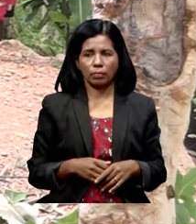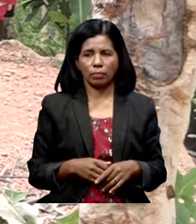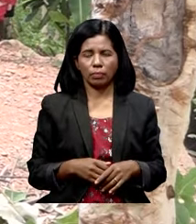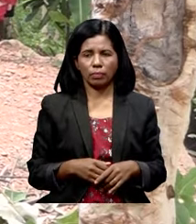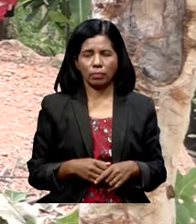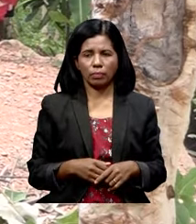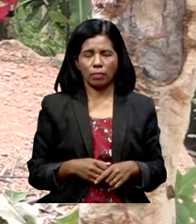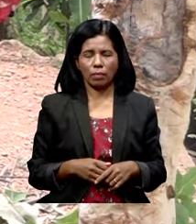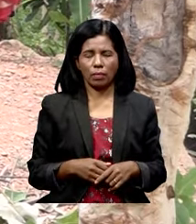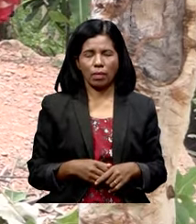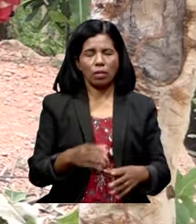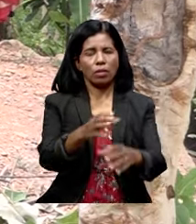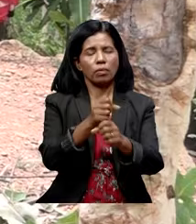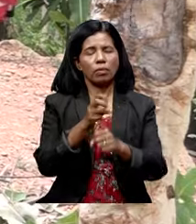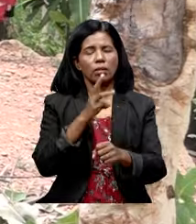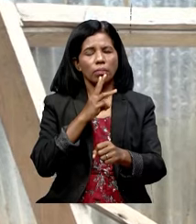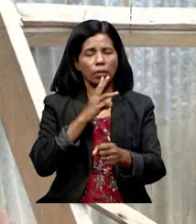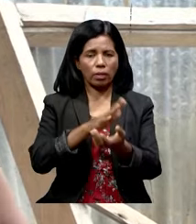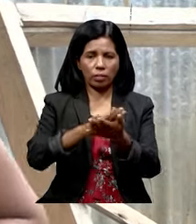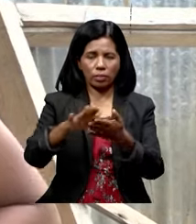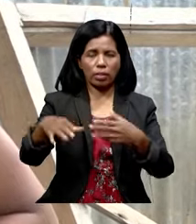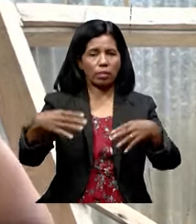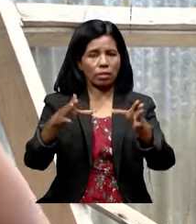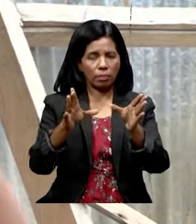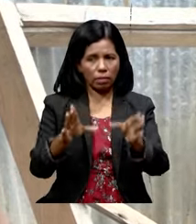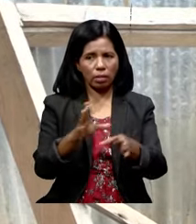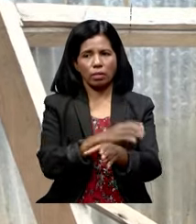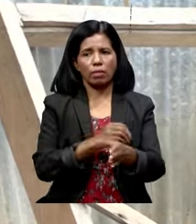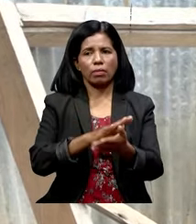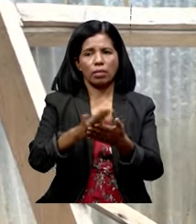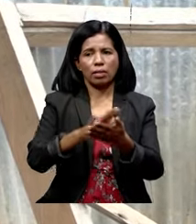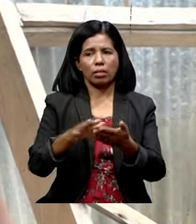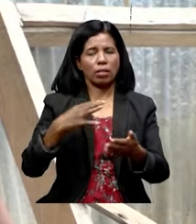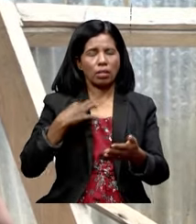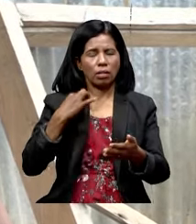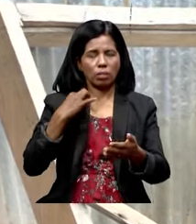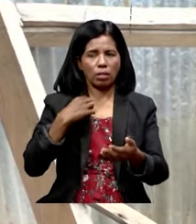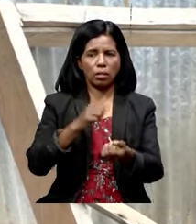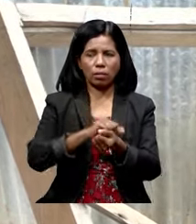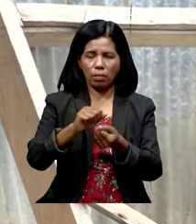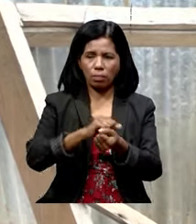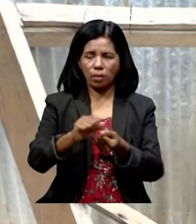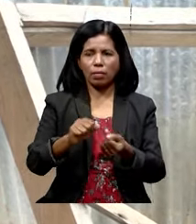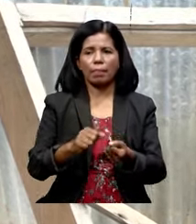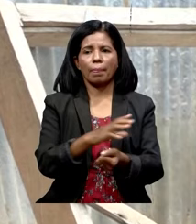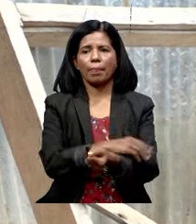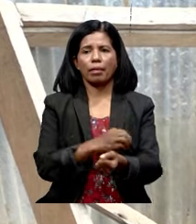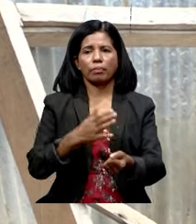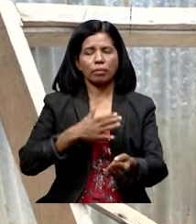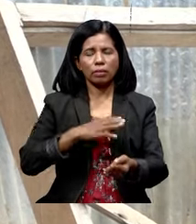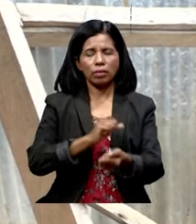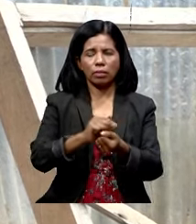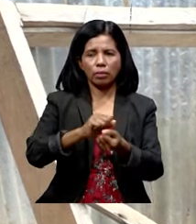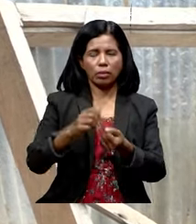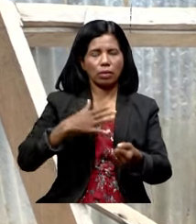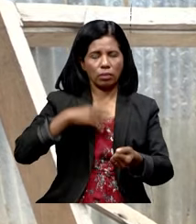Guru be fasibika, fase hauna ropa sirne, fase hauna uan sirne